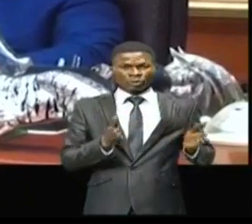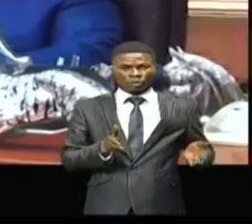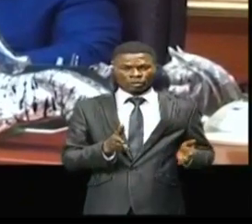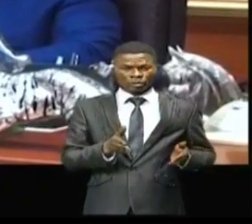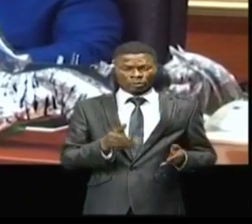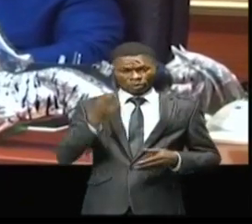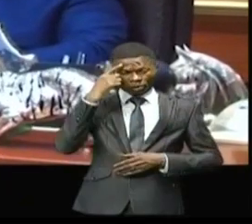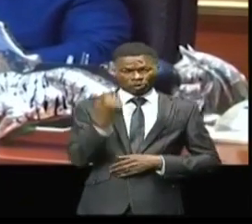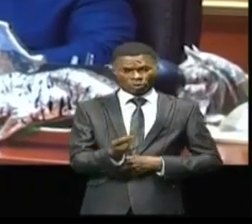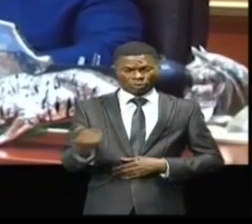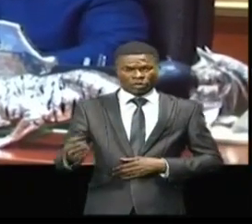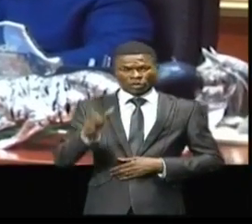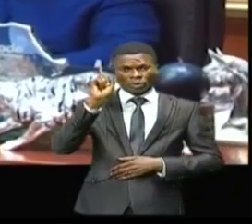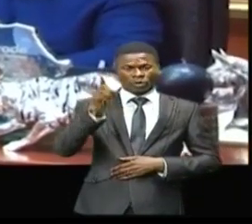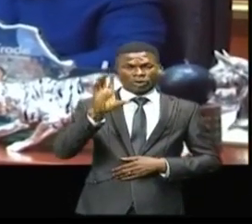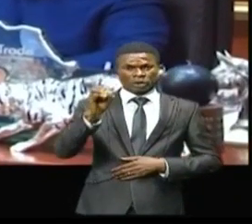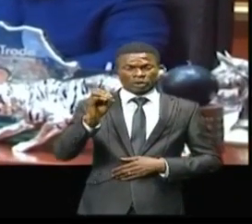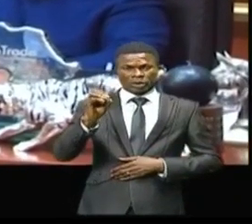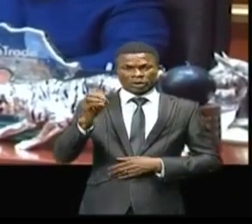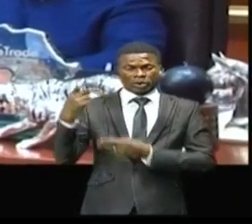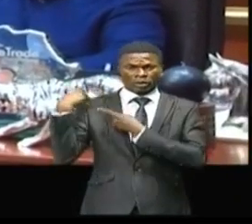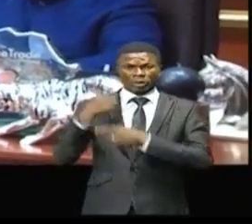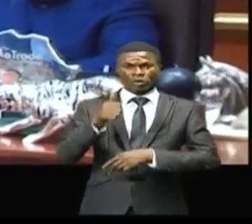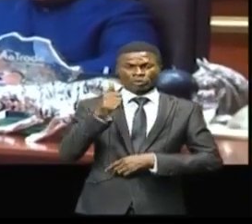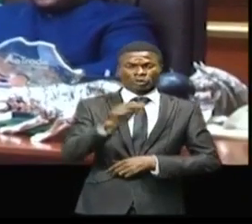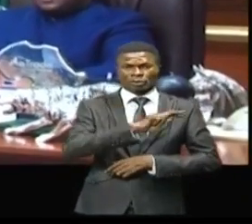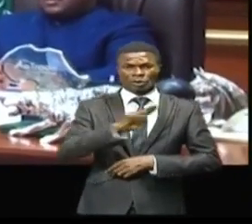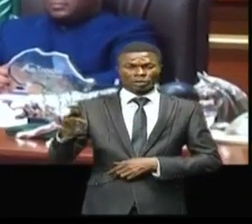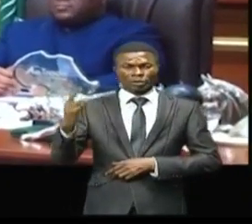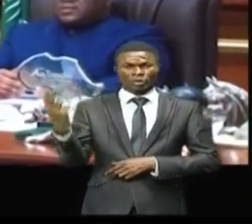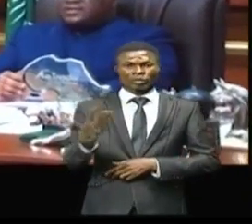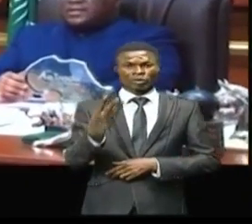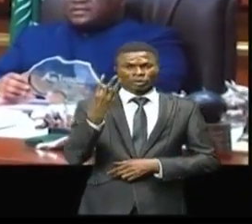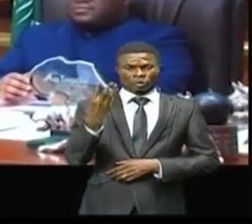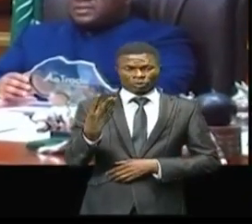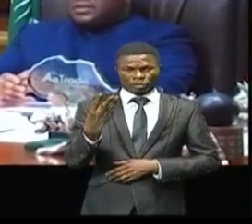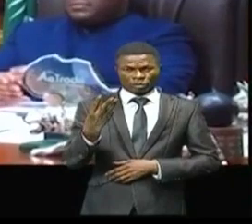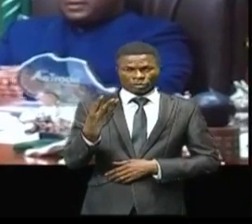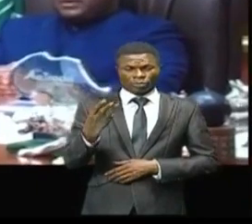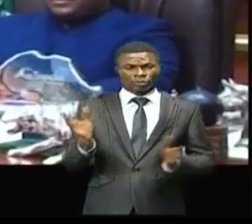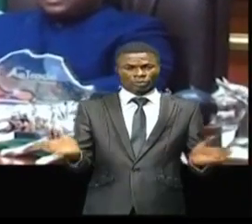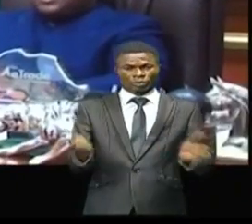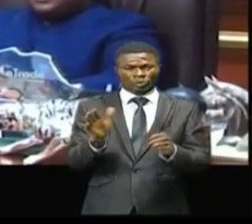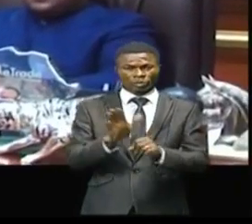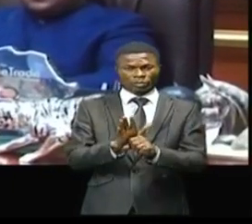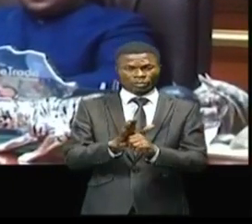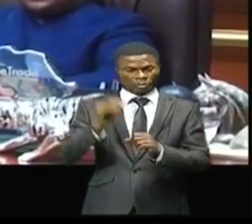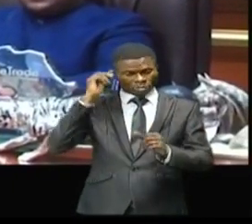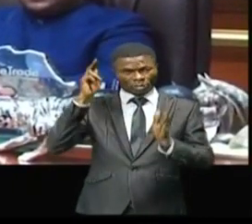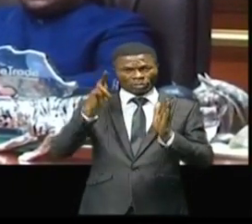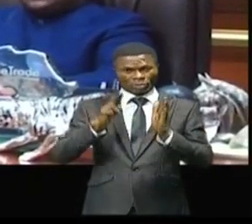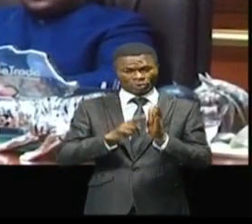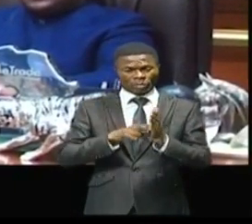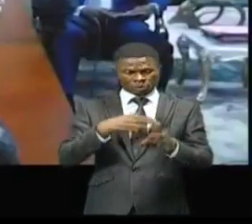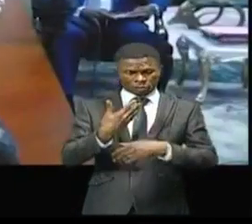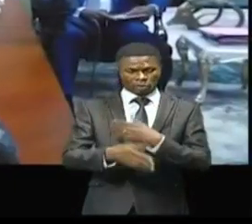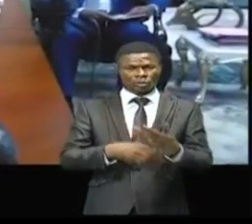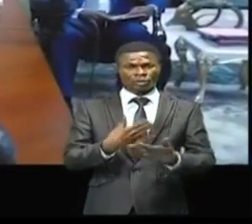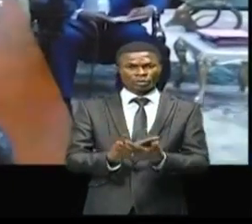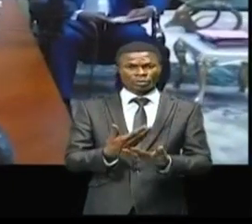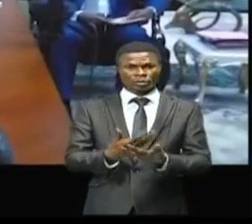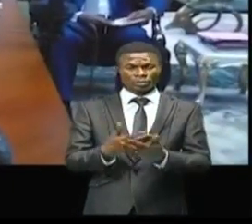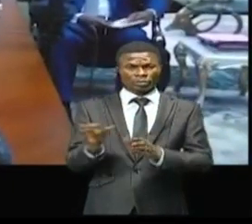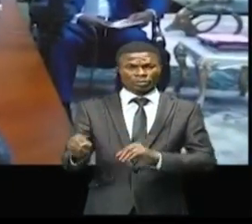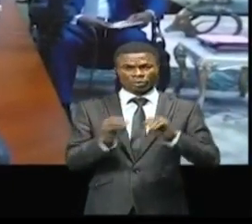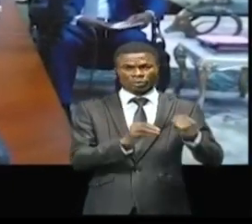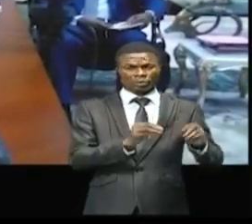150 enfants dès janvier 2023 il a été il a encouragé les gouvernements à accélérer la